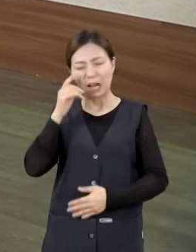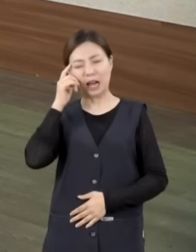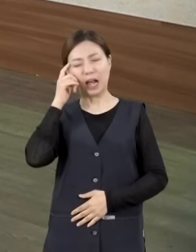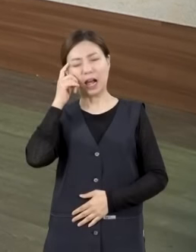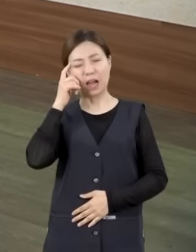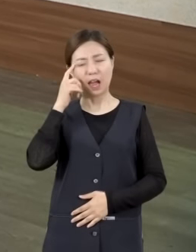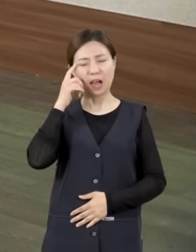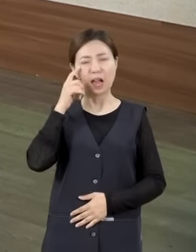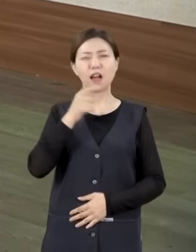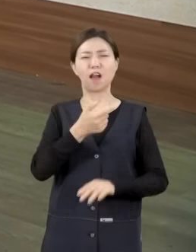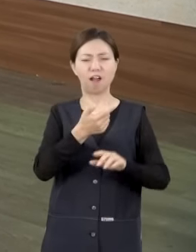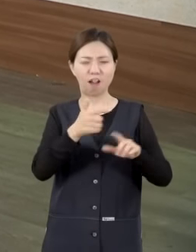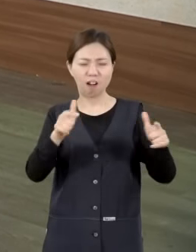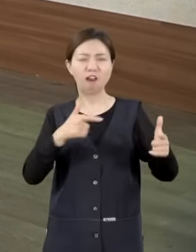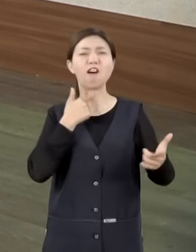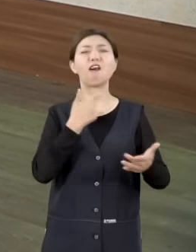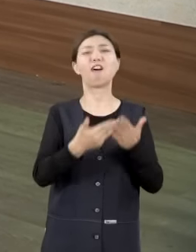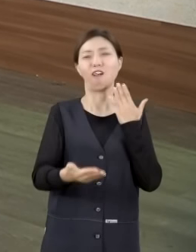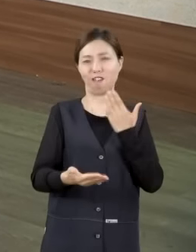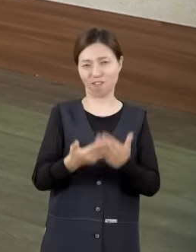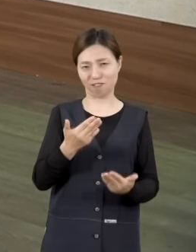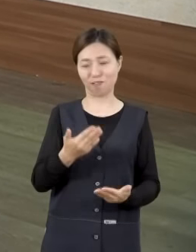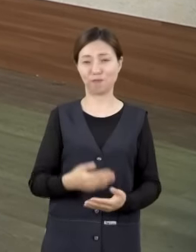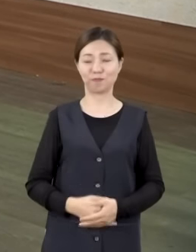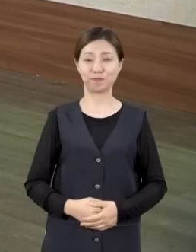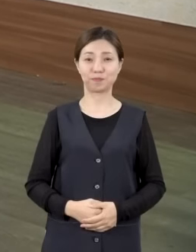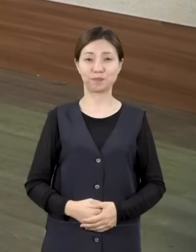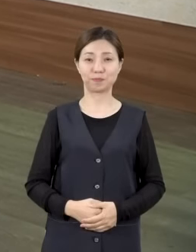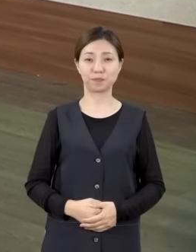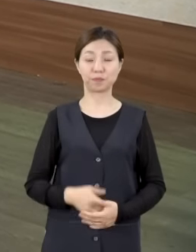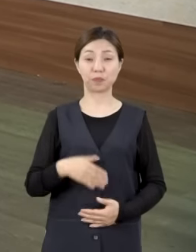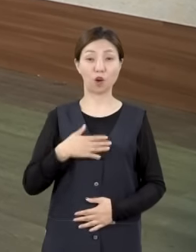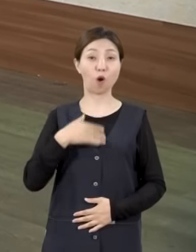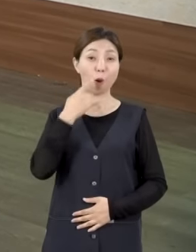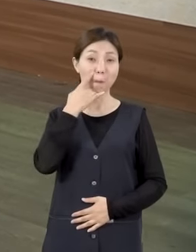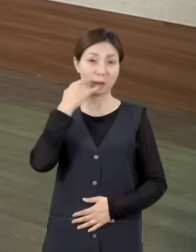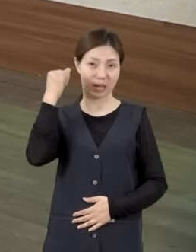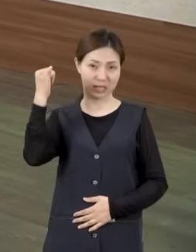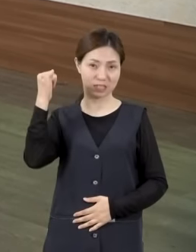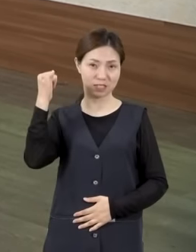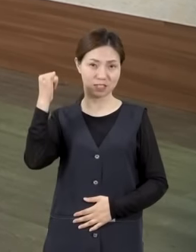주셨구나 하던 경험이 셀 수없이